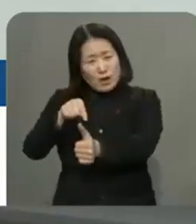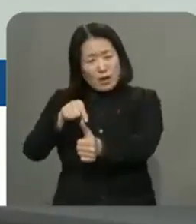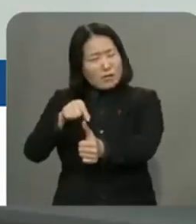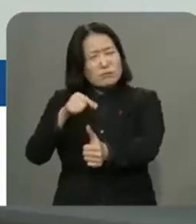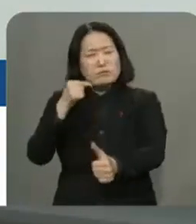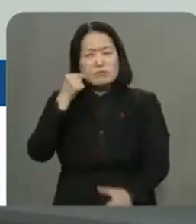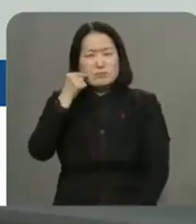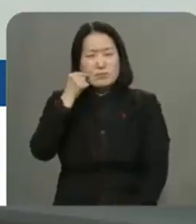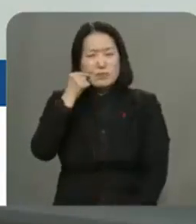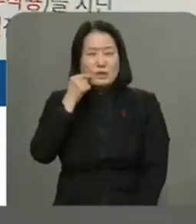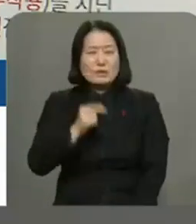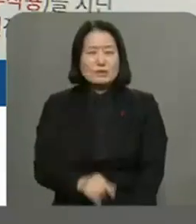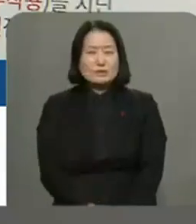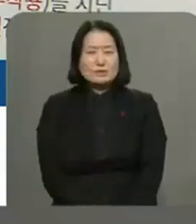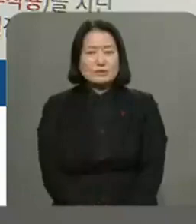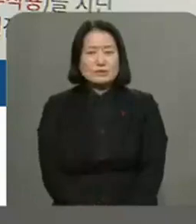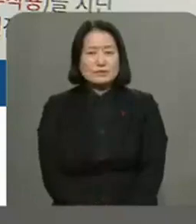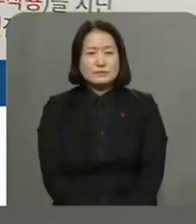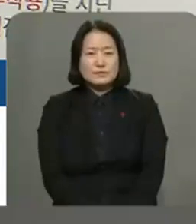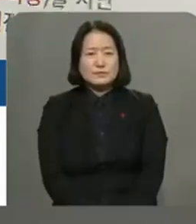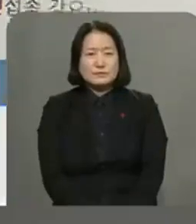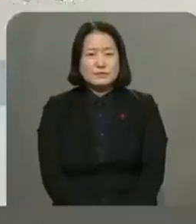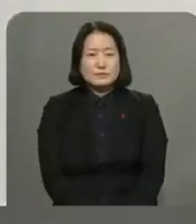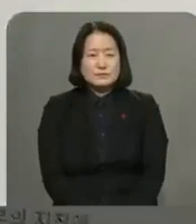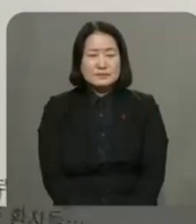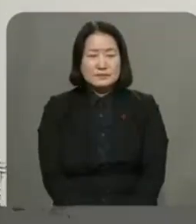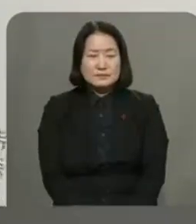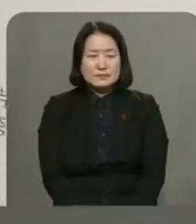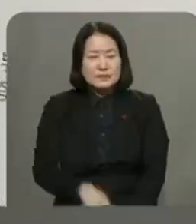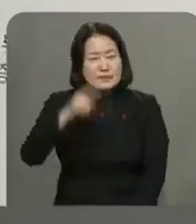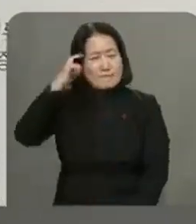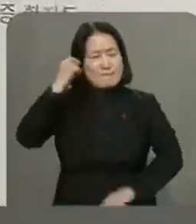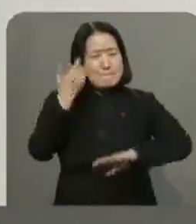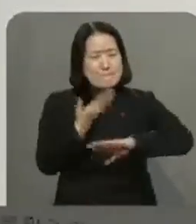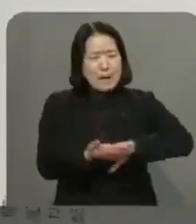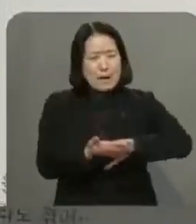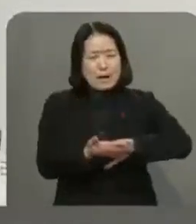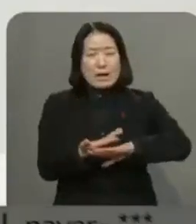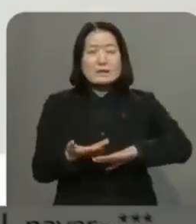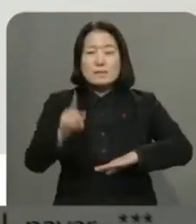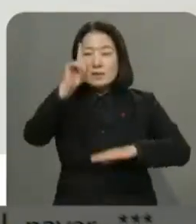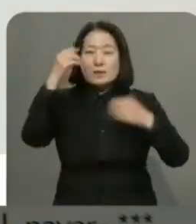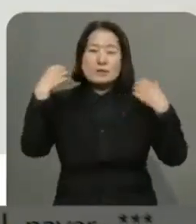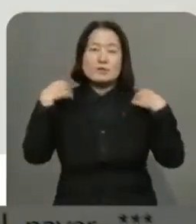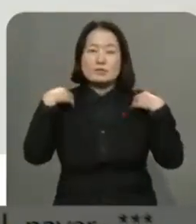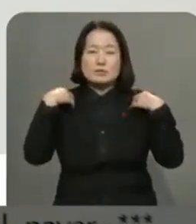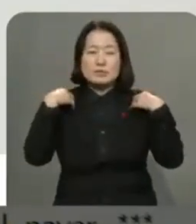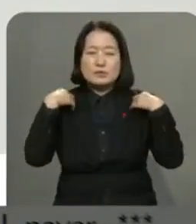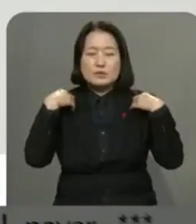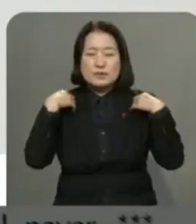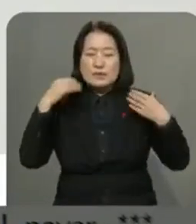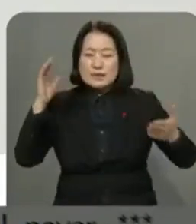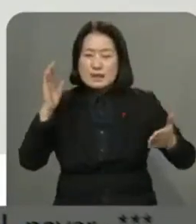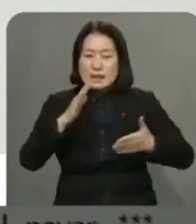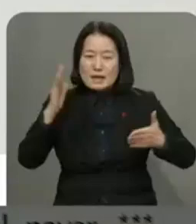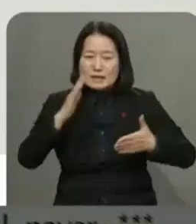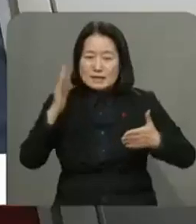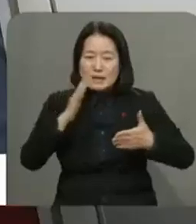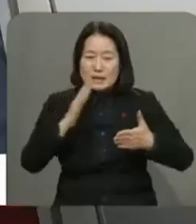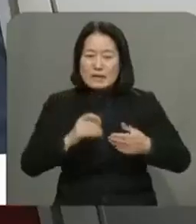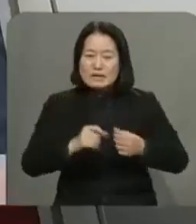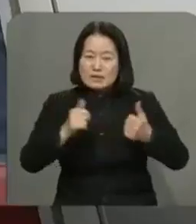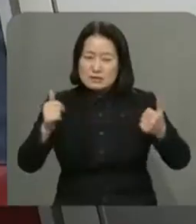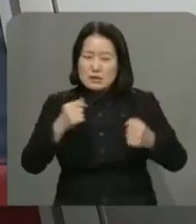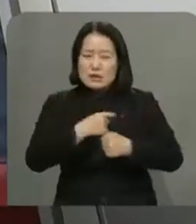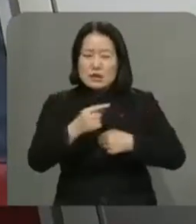하라고 할 수 있는 요인 도 아니고 이 같은 반발에도 불구하고 정부는 백신 패스 청소년 확대 적용을 내년